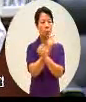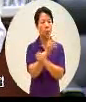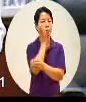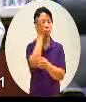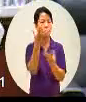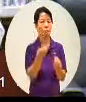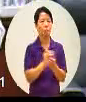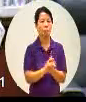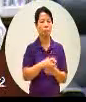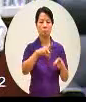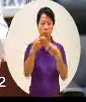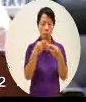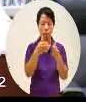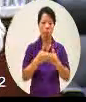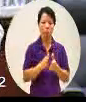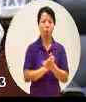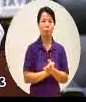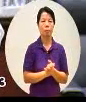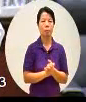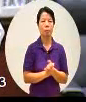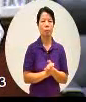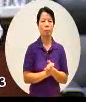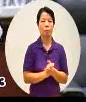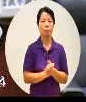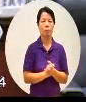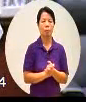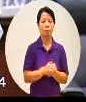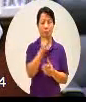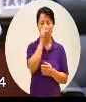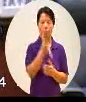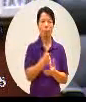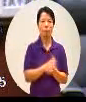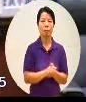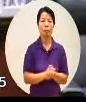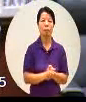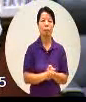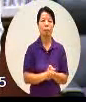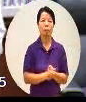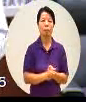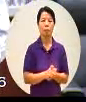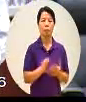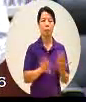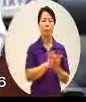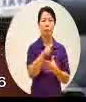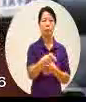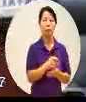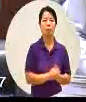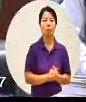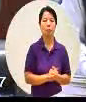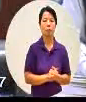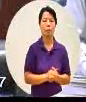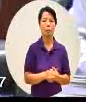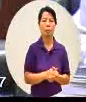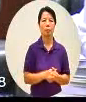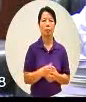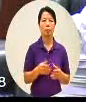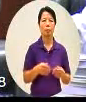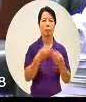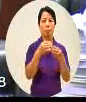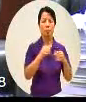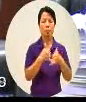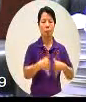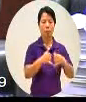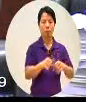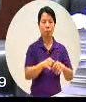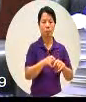呢，共小可改一下，做寡功德，安尼好唔好？哦。 那另外针对道路的部分哦，本席在这边哦，